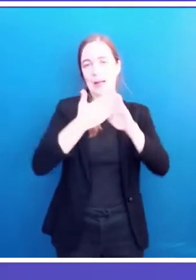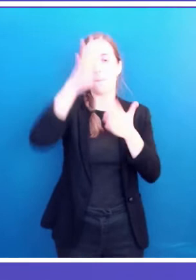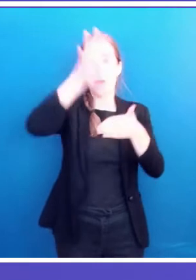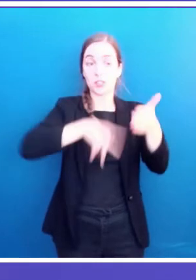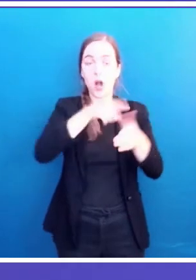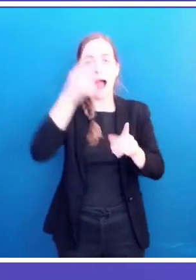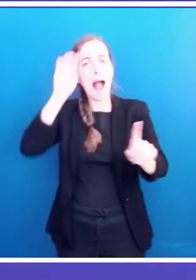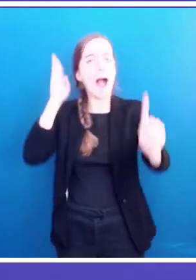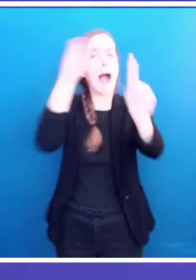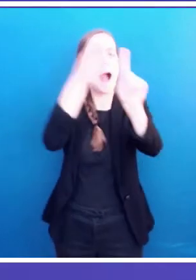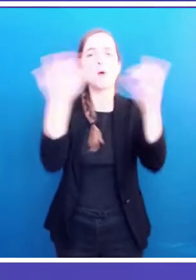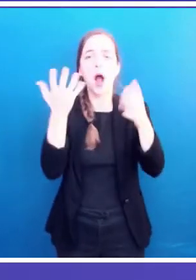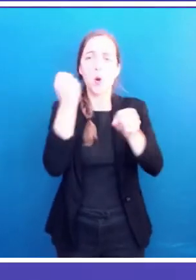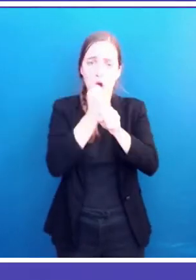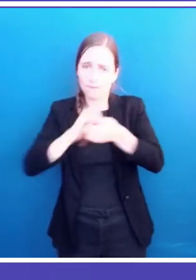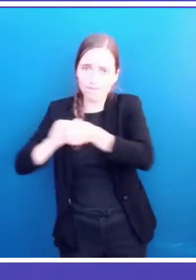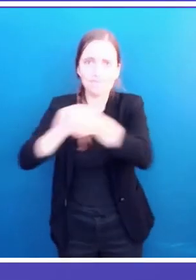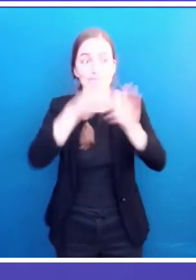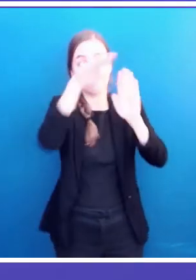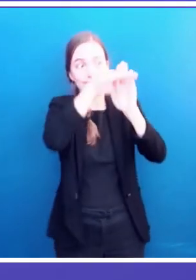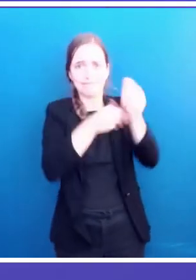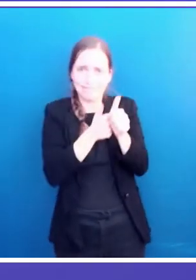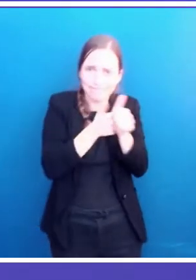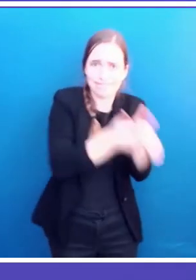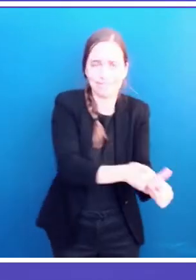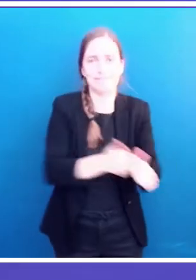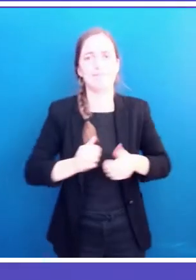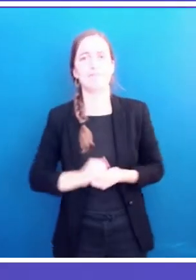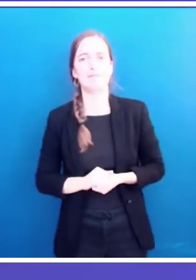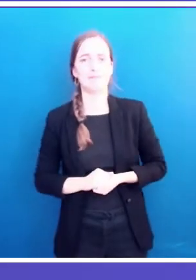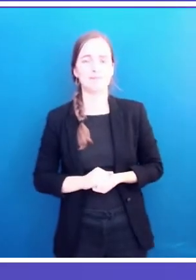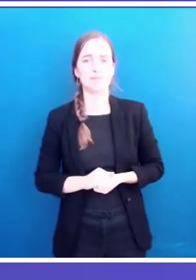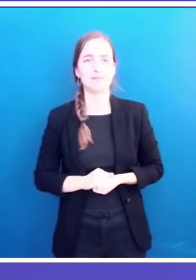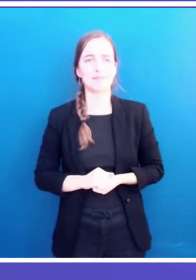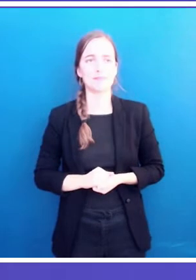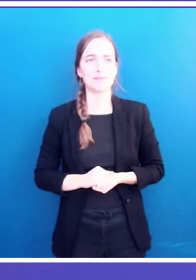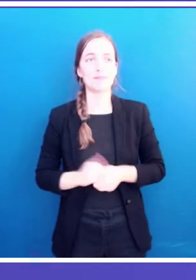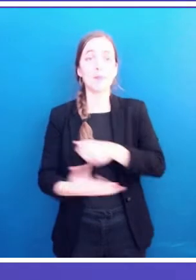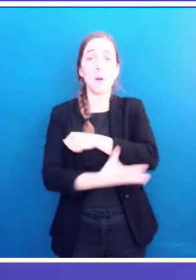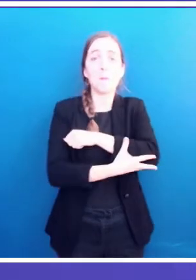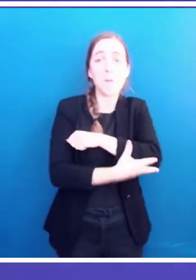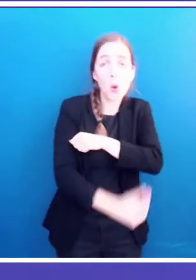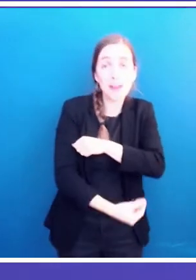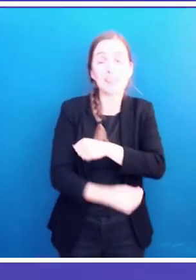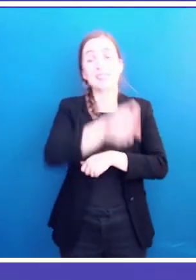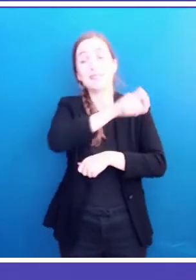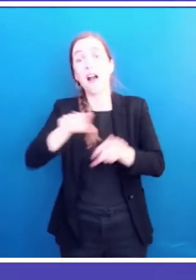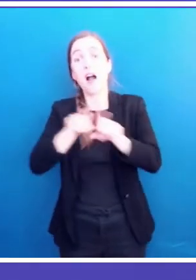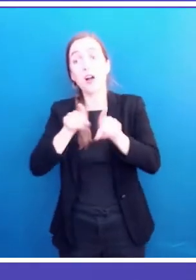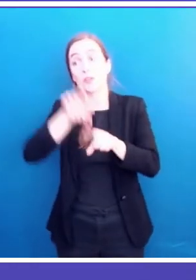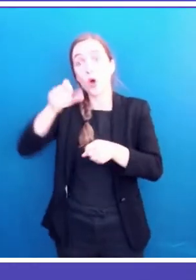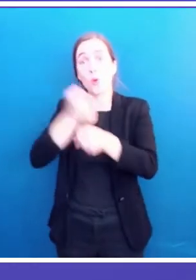فيهما على خارطة الطريق لإطفاء الطابع النسوي على الفقر وعلى الهشاشة، إضافة